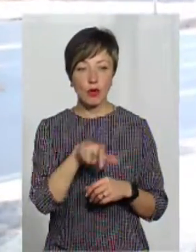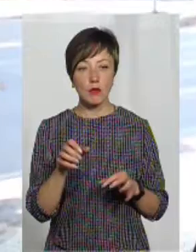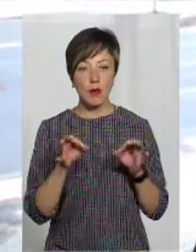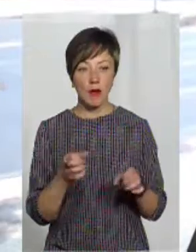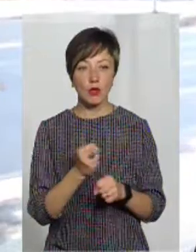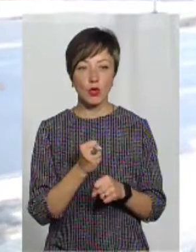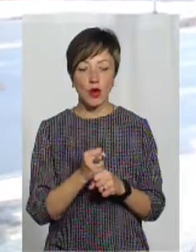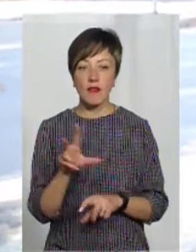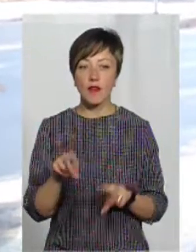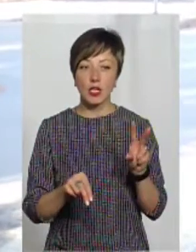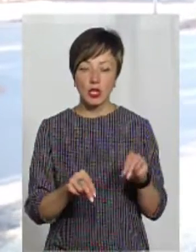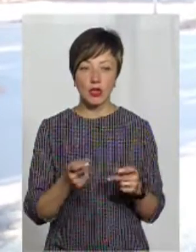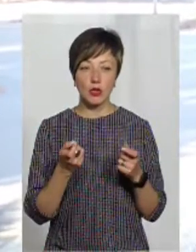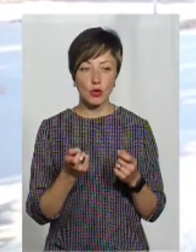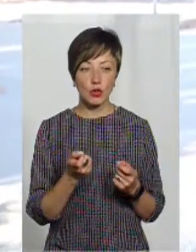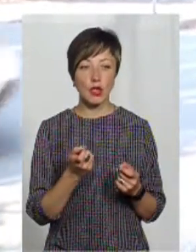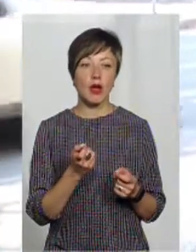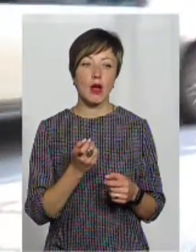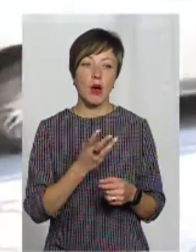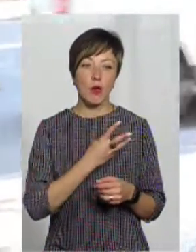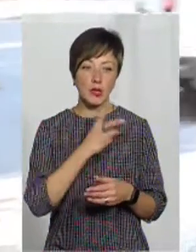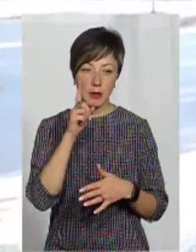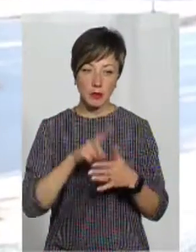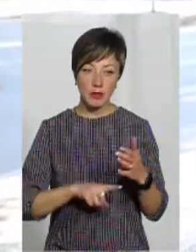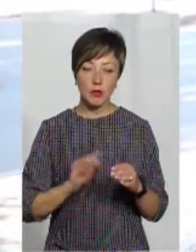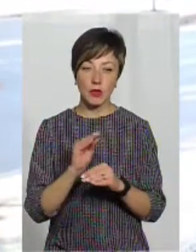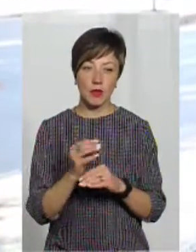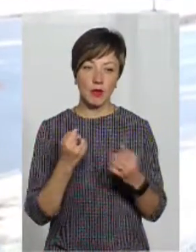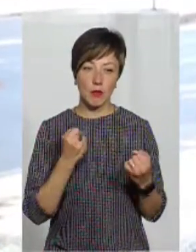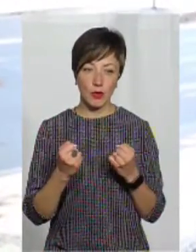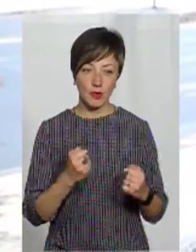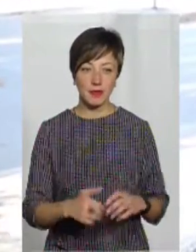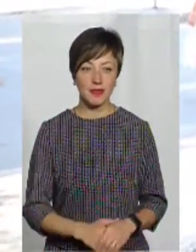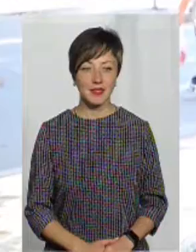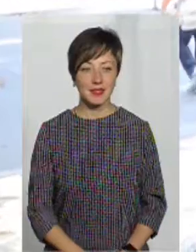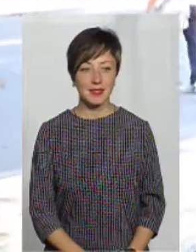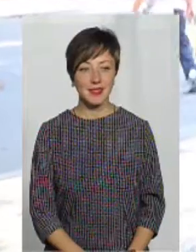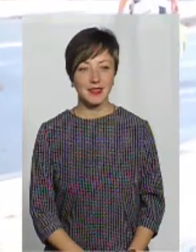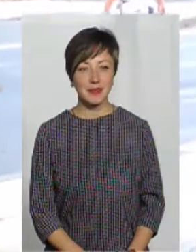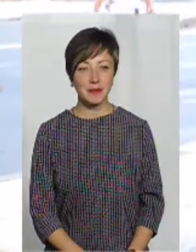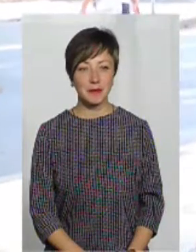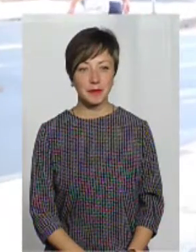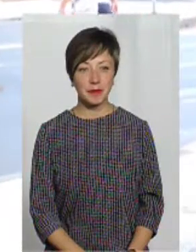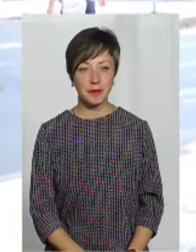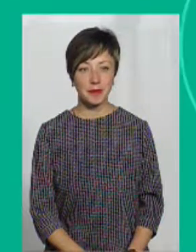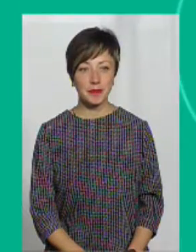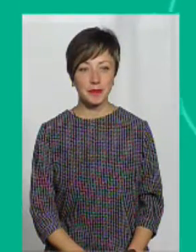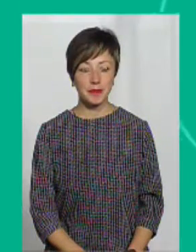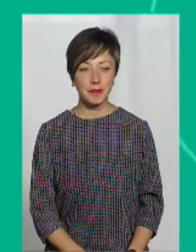правильно робить. Я вважаю, трохи оптимізму будемо додавати і боротися. будемо додавати і